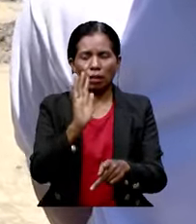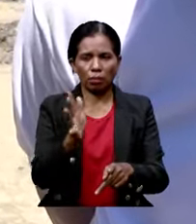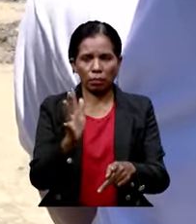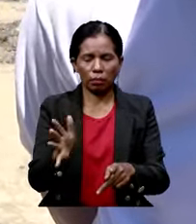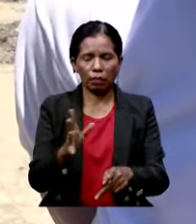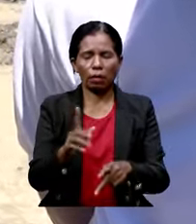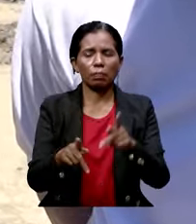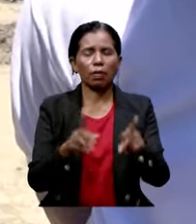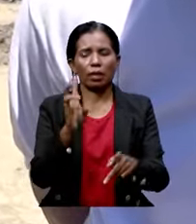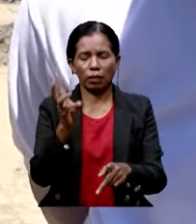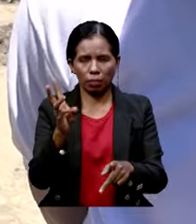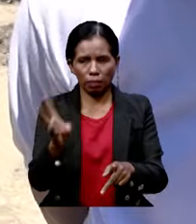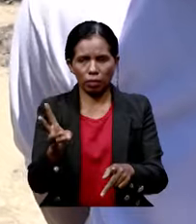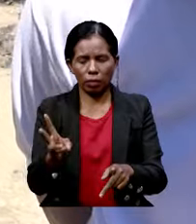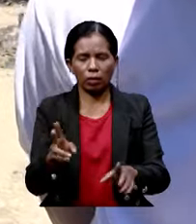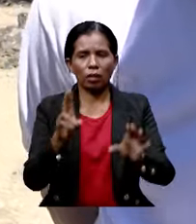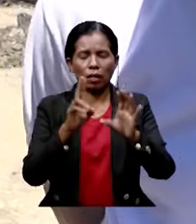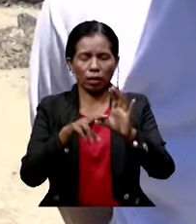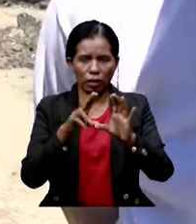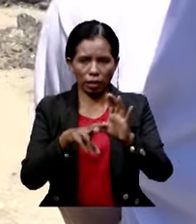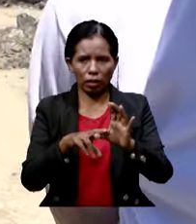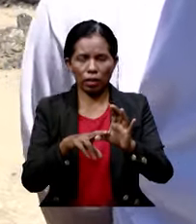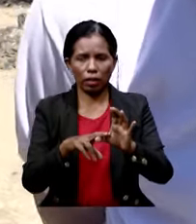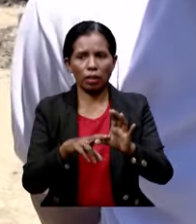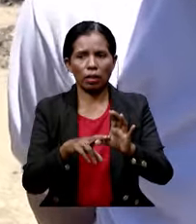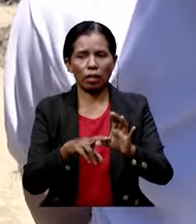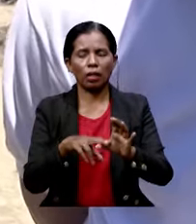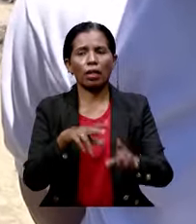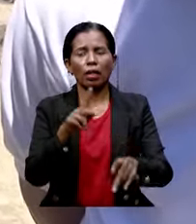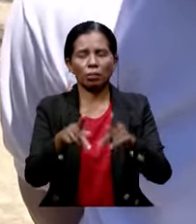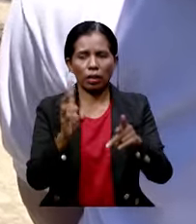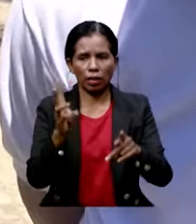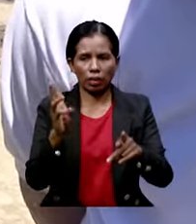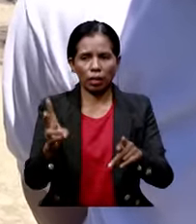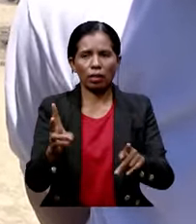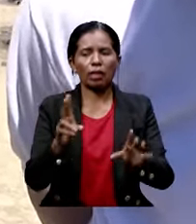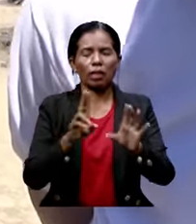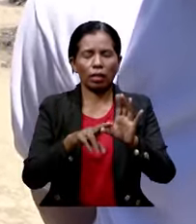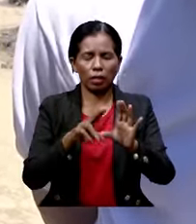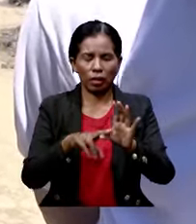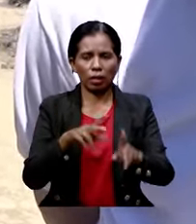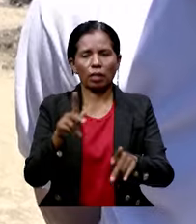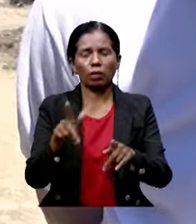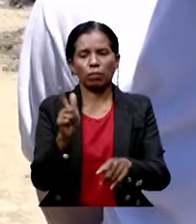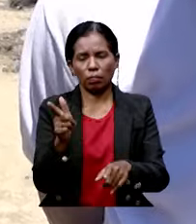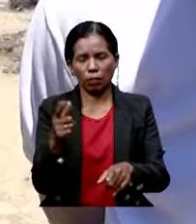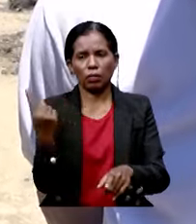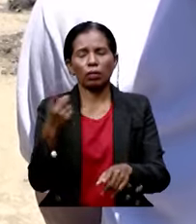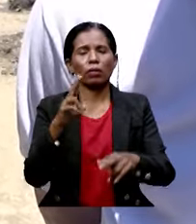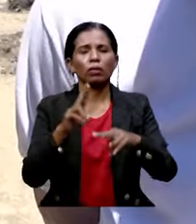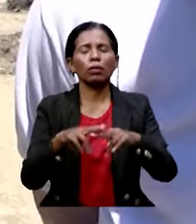ya ne nulu kitadu kadera kadera e manain ne nulu kadera helaran ro nulu de tur